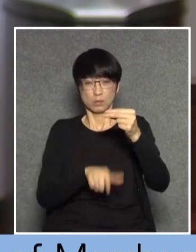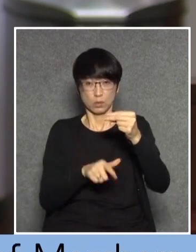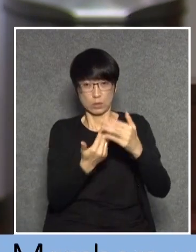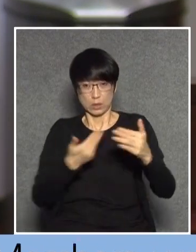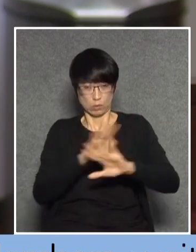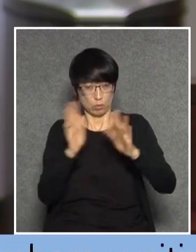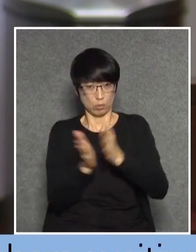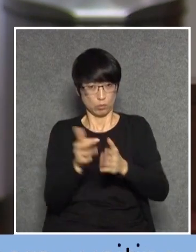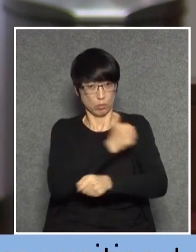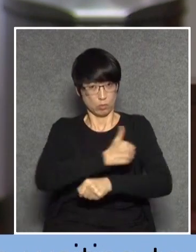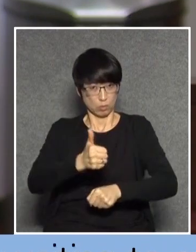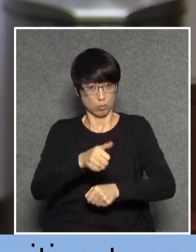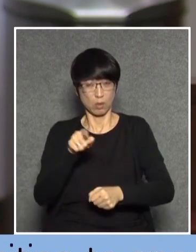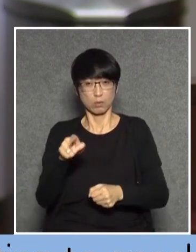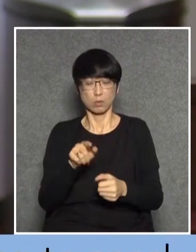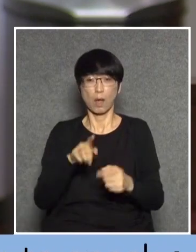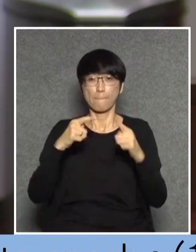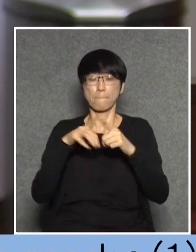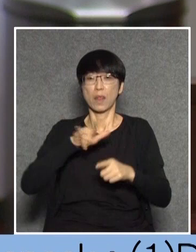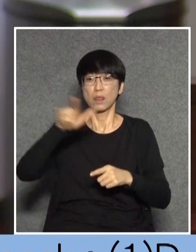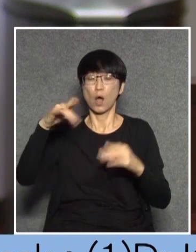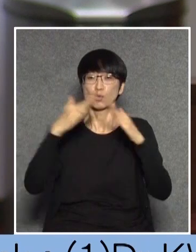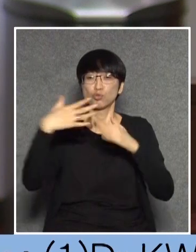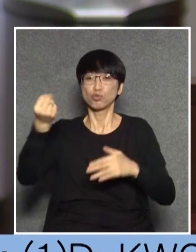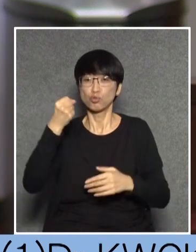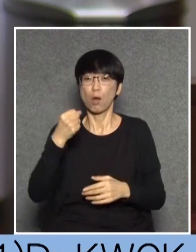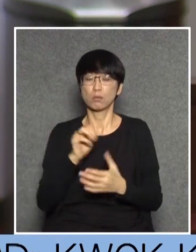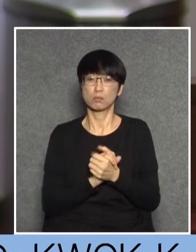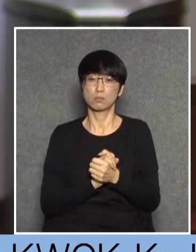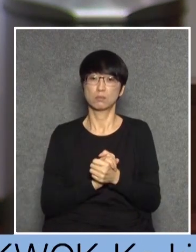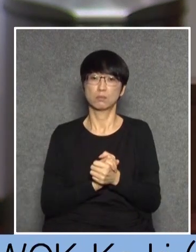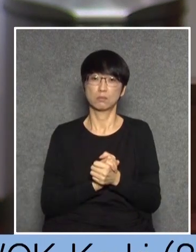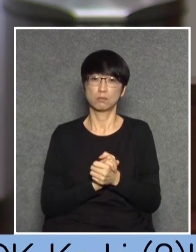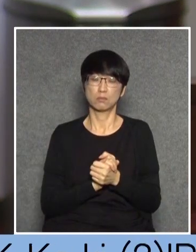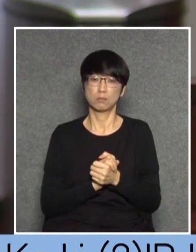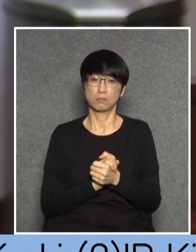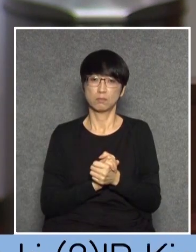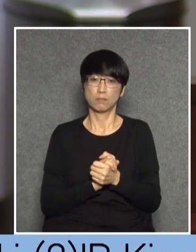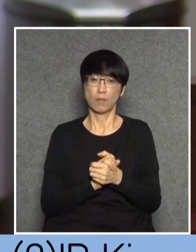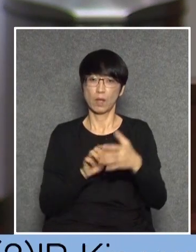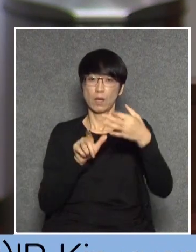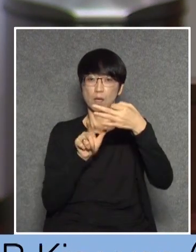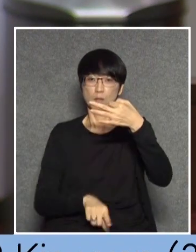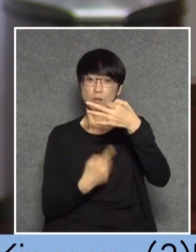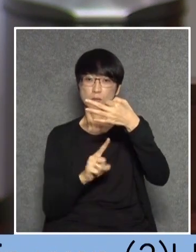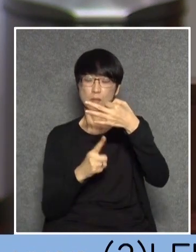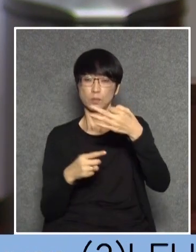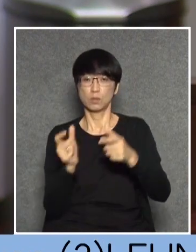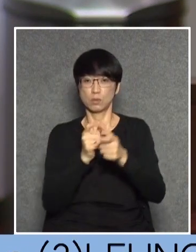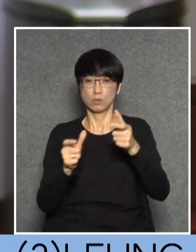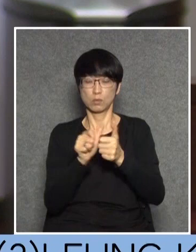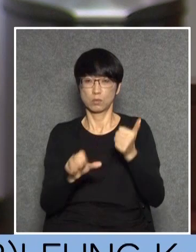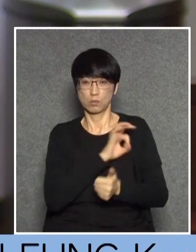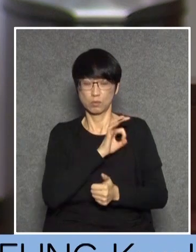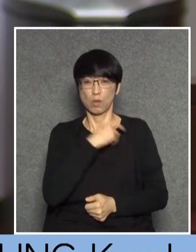用的。這個是民航處長，即是在這個3月11日帳委會公開聆訊裡面